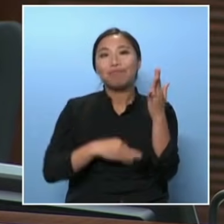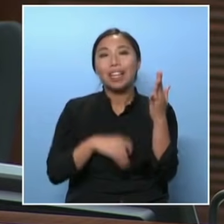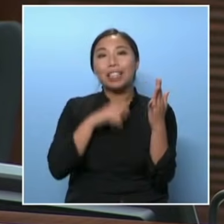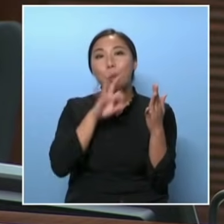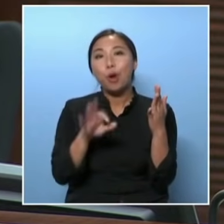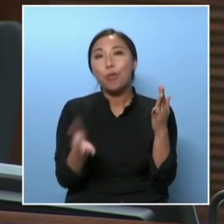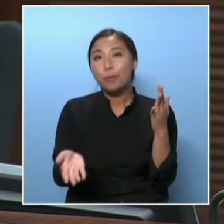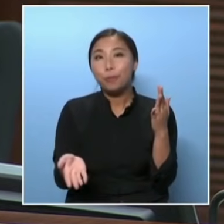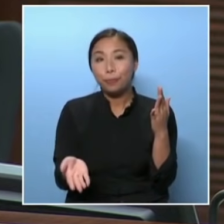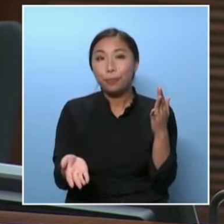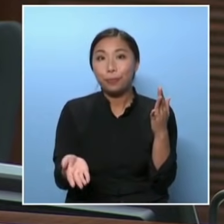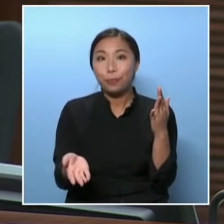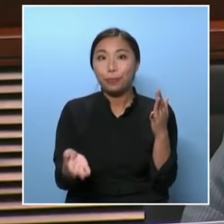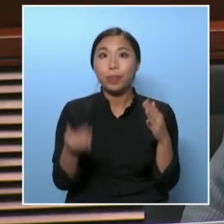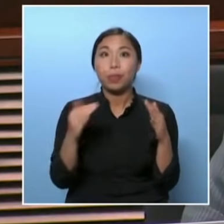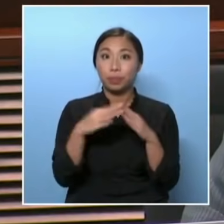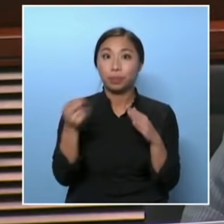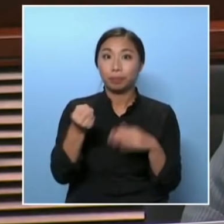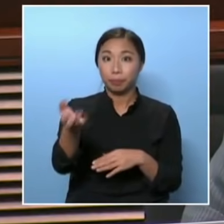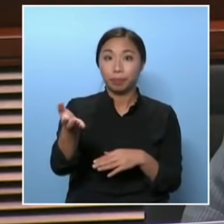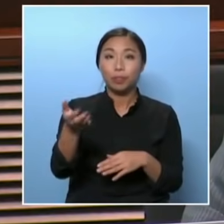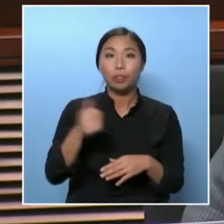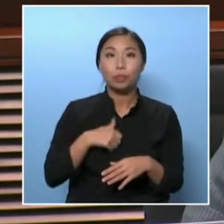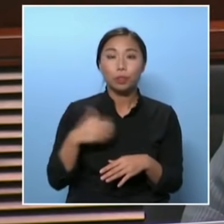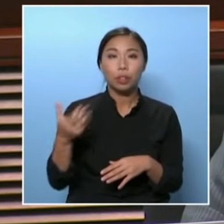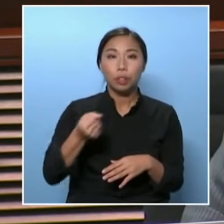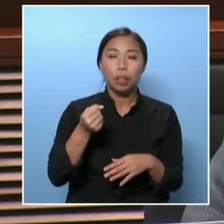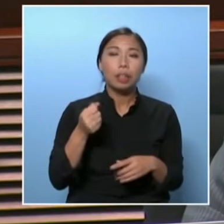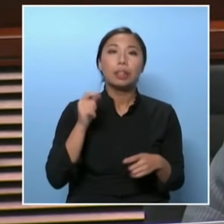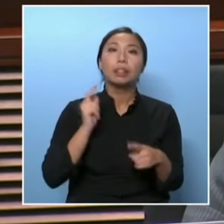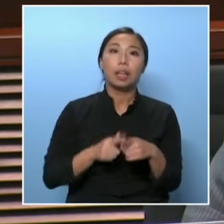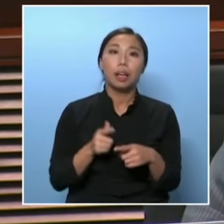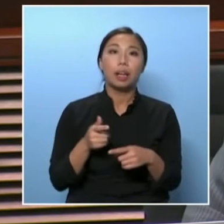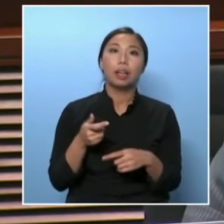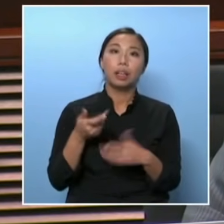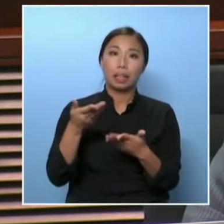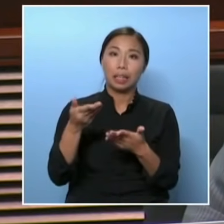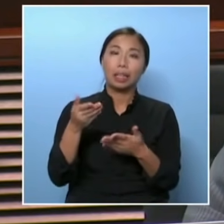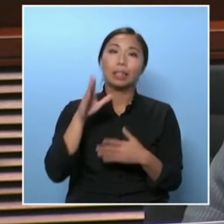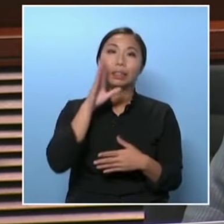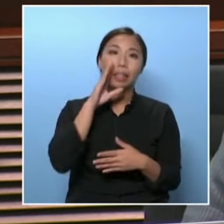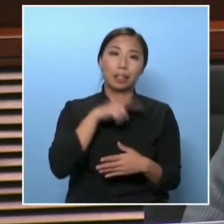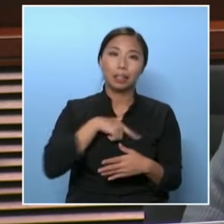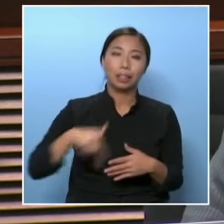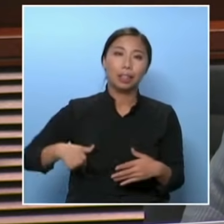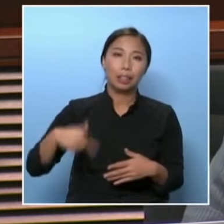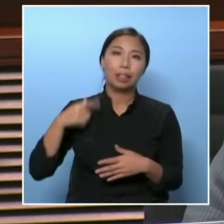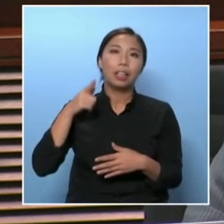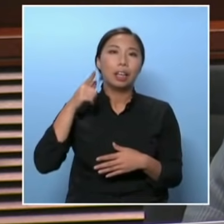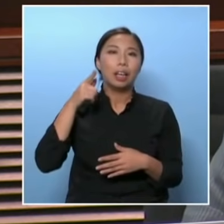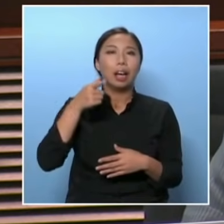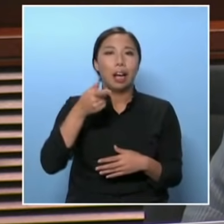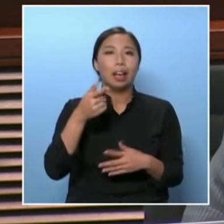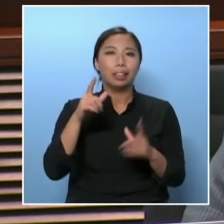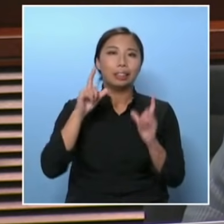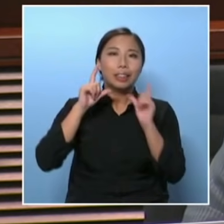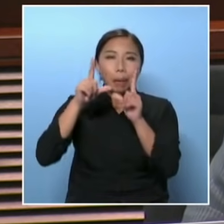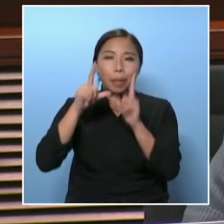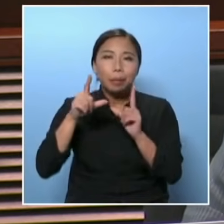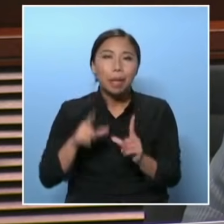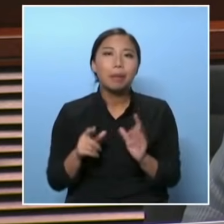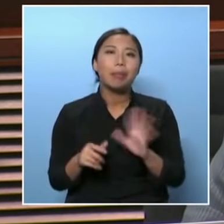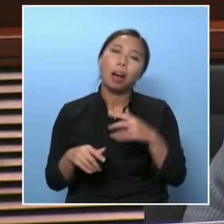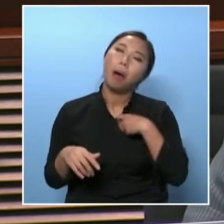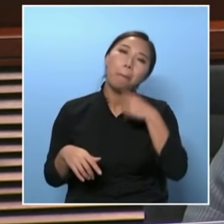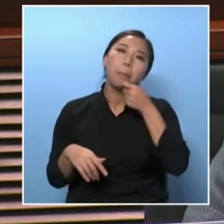咧， 局長係， 主席就雖然鄭議員唔使我答佢開頭嗰啲意見啦，我只可以